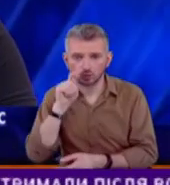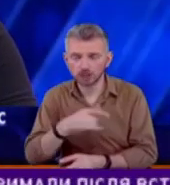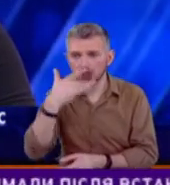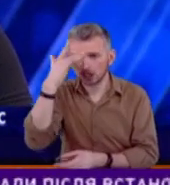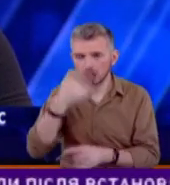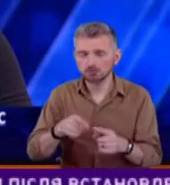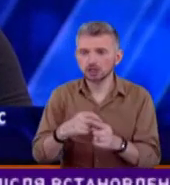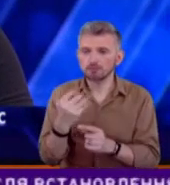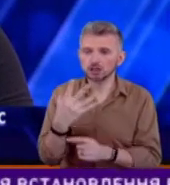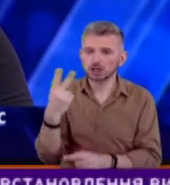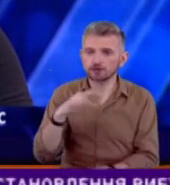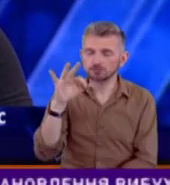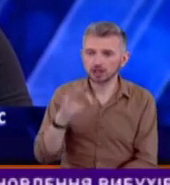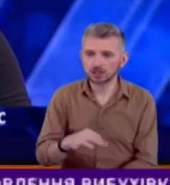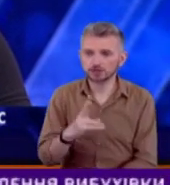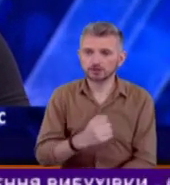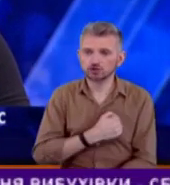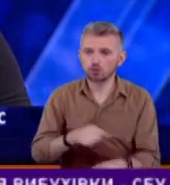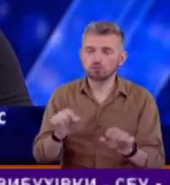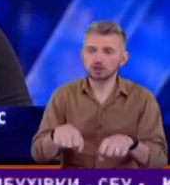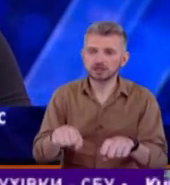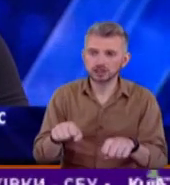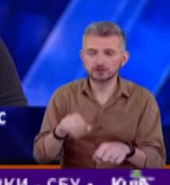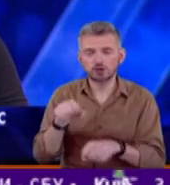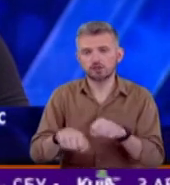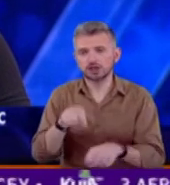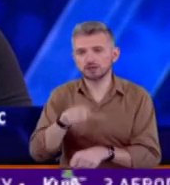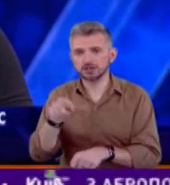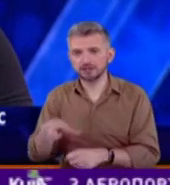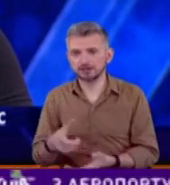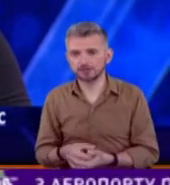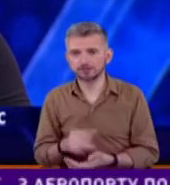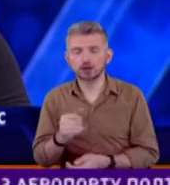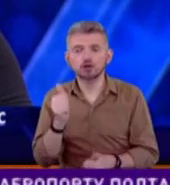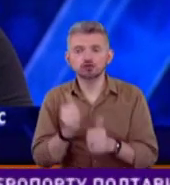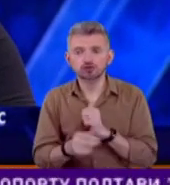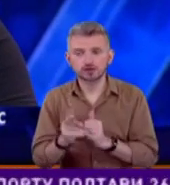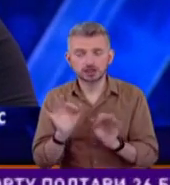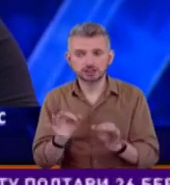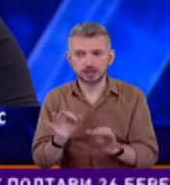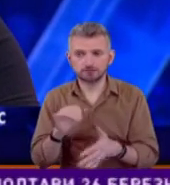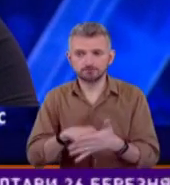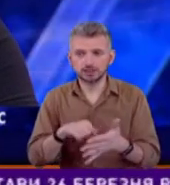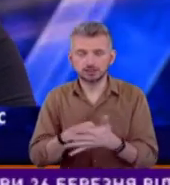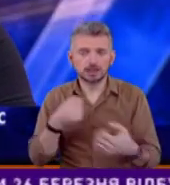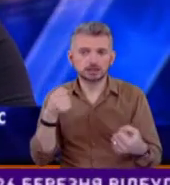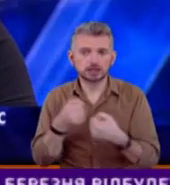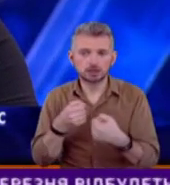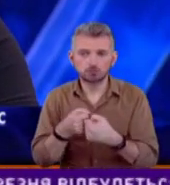это 15-20%, к сожалению, мотоциклисты и велосипедисты. И часто, кстати, вот из-за ДТП